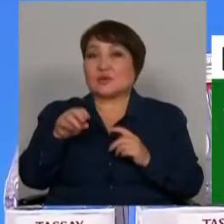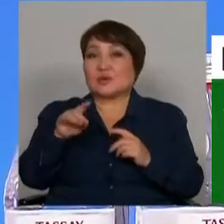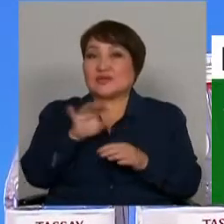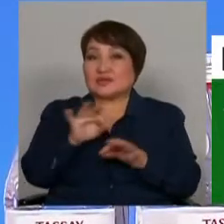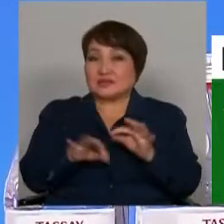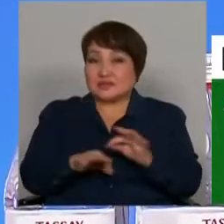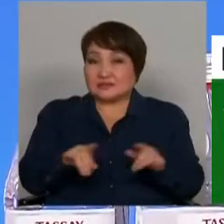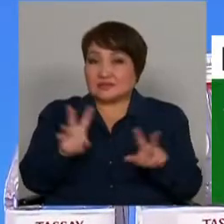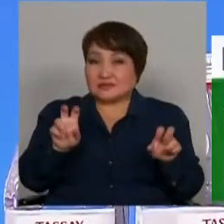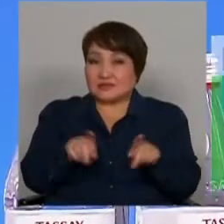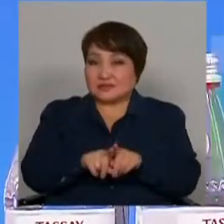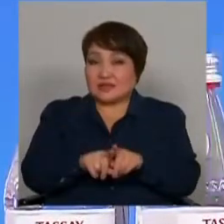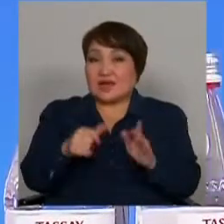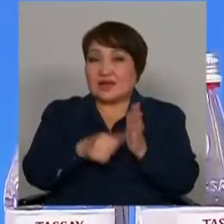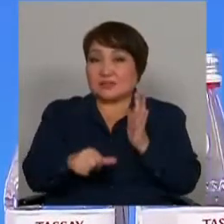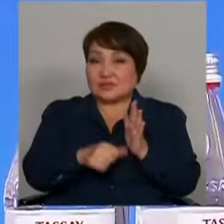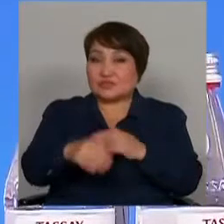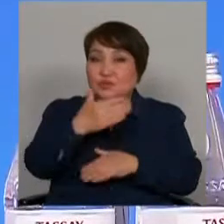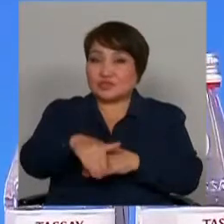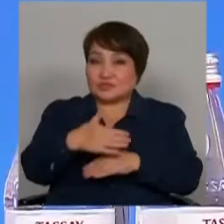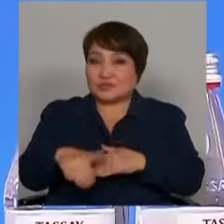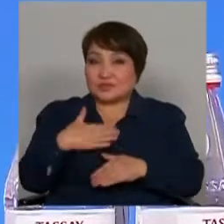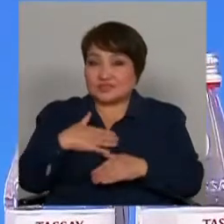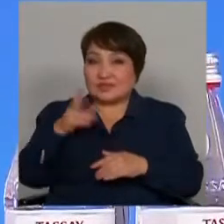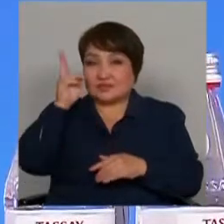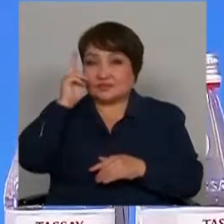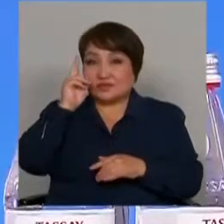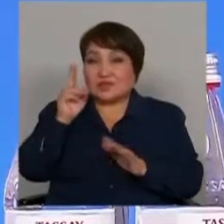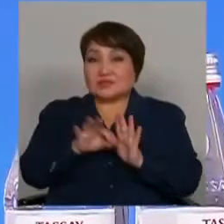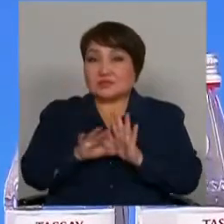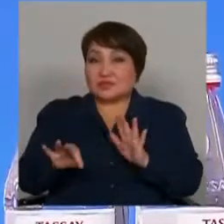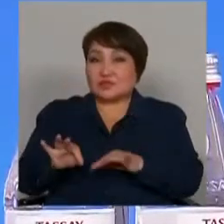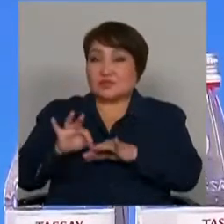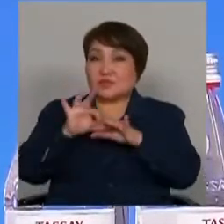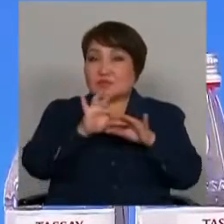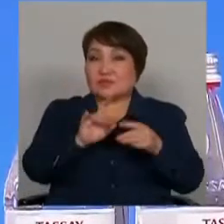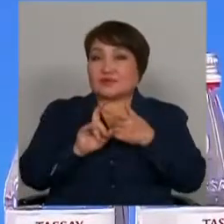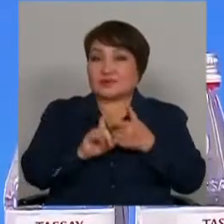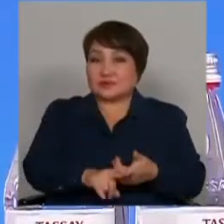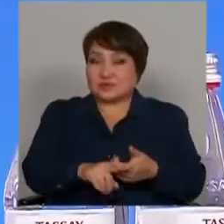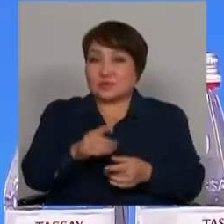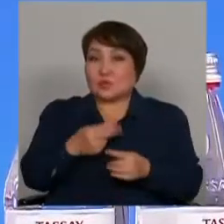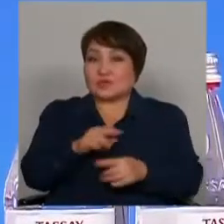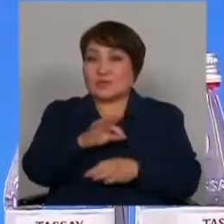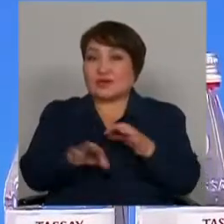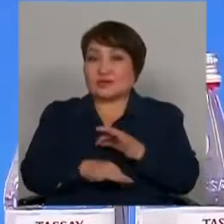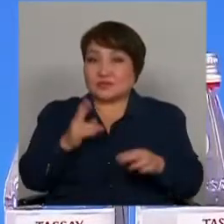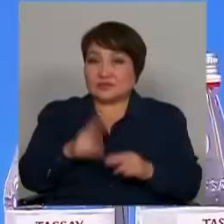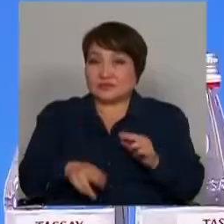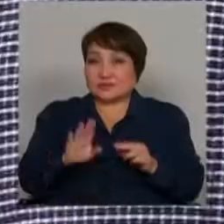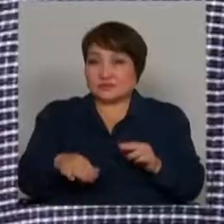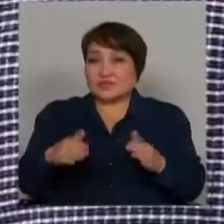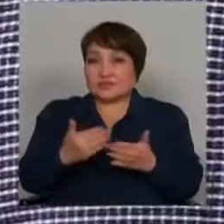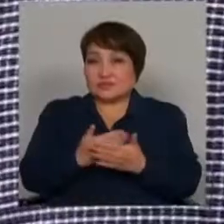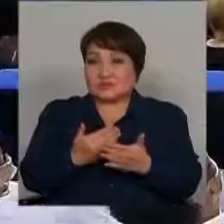соны біздің жаңа канализация жүйелері де әкелу үшін осы проект бітіргеннен кейін сосын сіздерге Бөкейханнан келеміз онда.